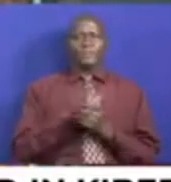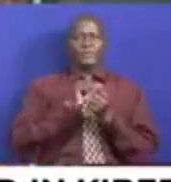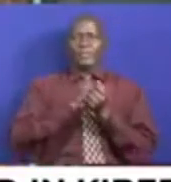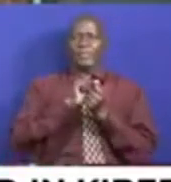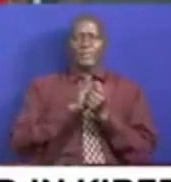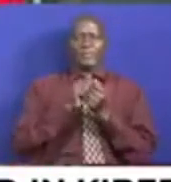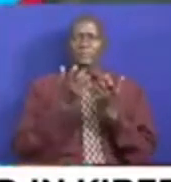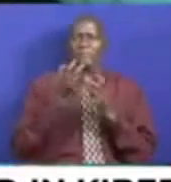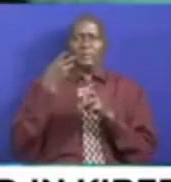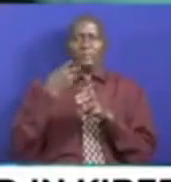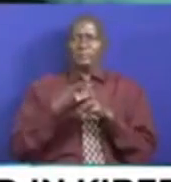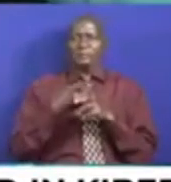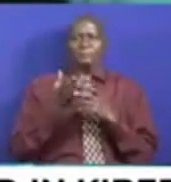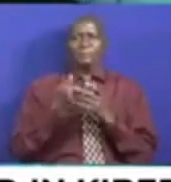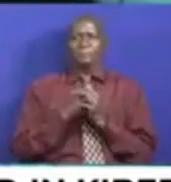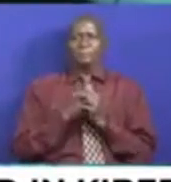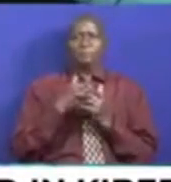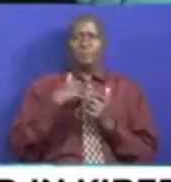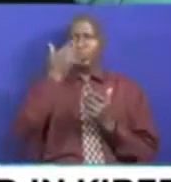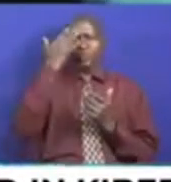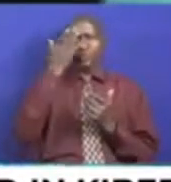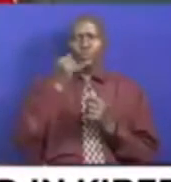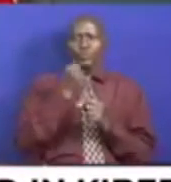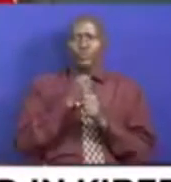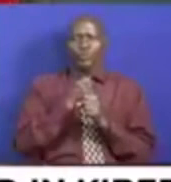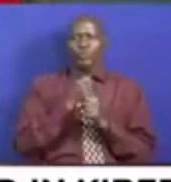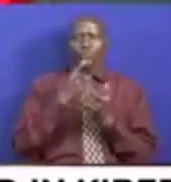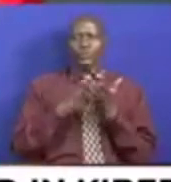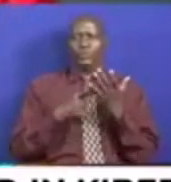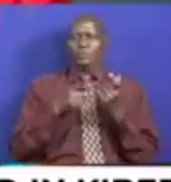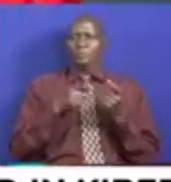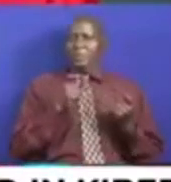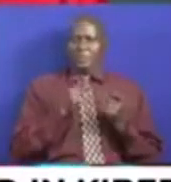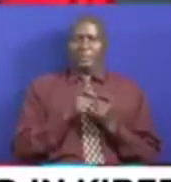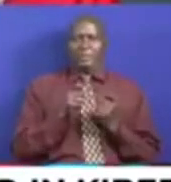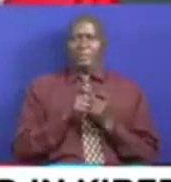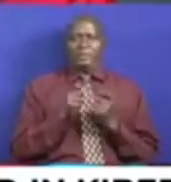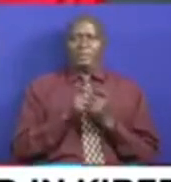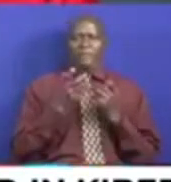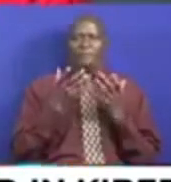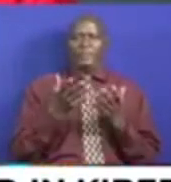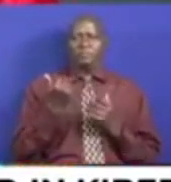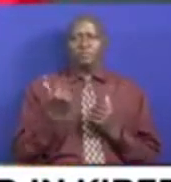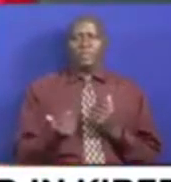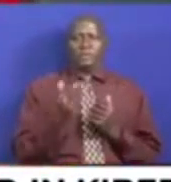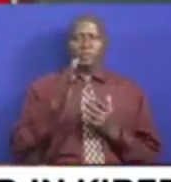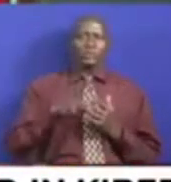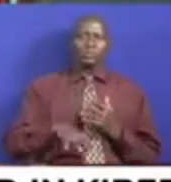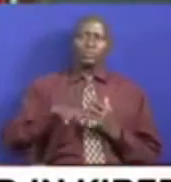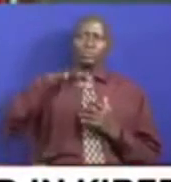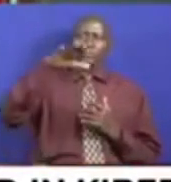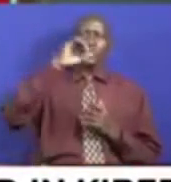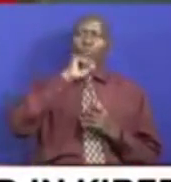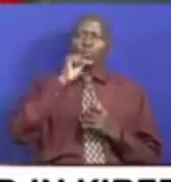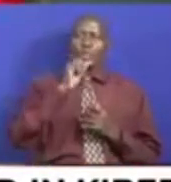Hata nilishindwa na la kufanya. Ni kitu chungu sana kama una kuwa na mtoto wako umlee afike hiyo